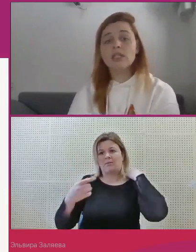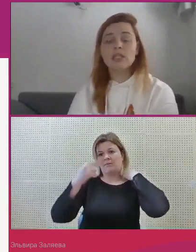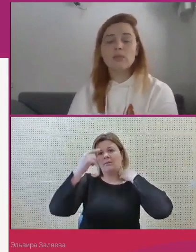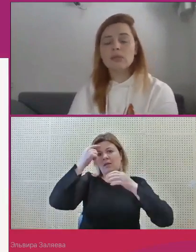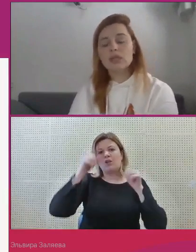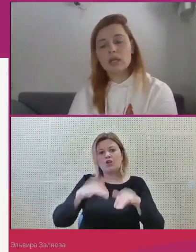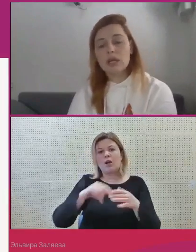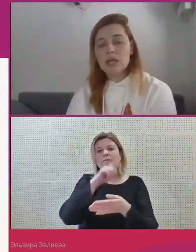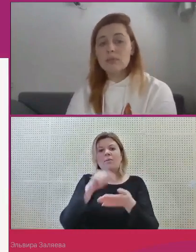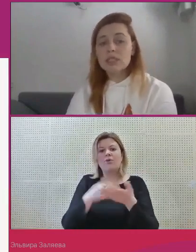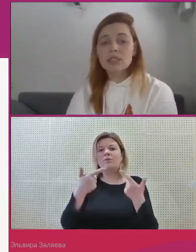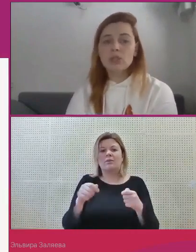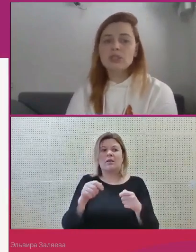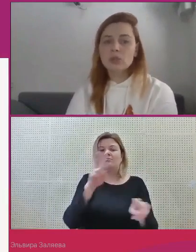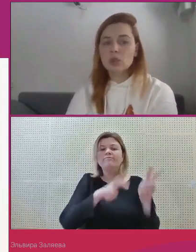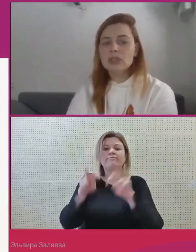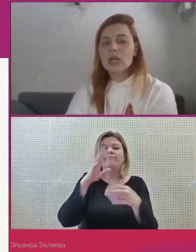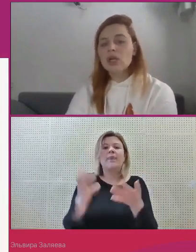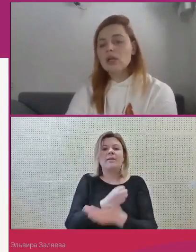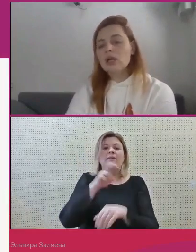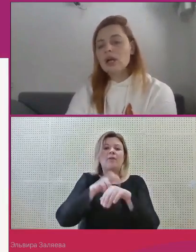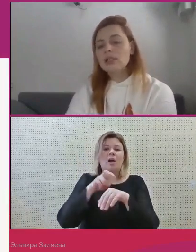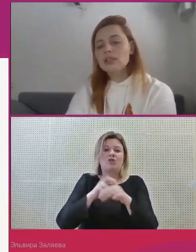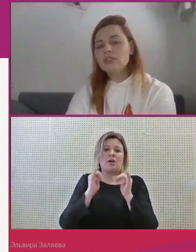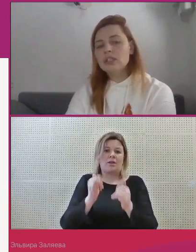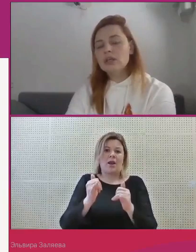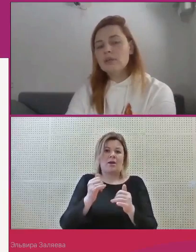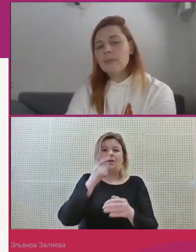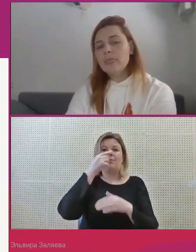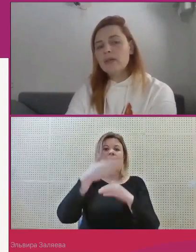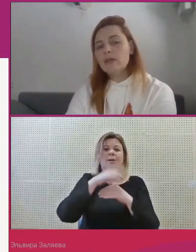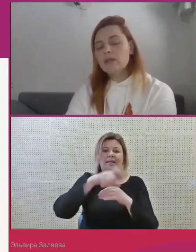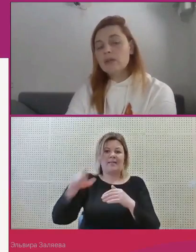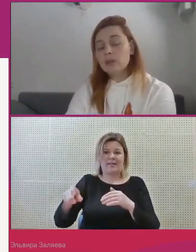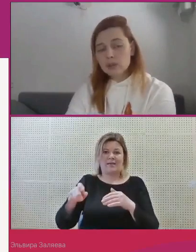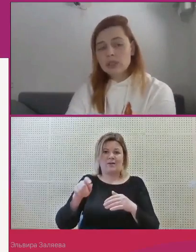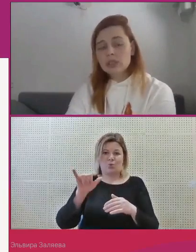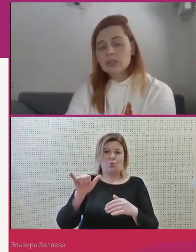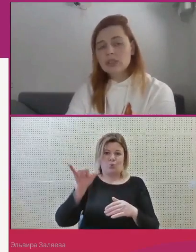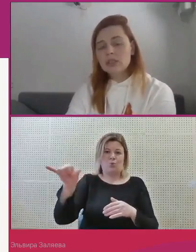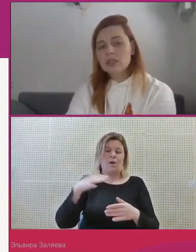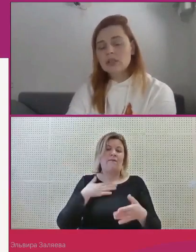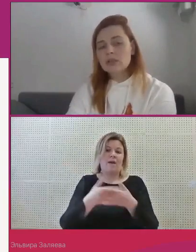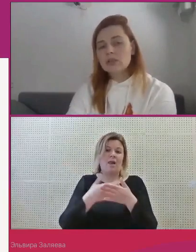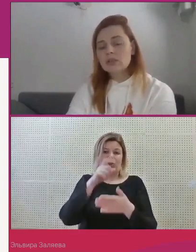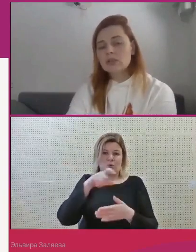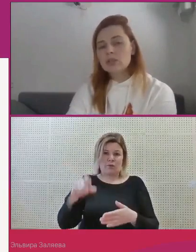врача найти там для близких людей. Ну, то есть они все люди, естественно,